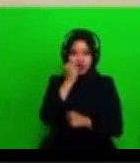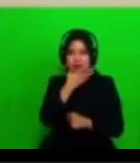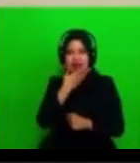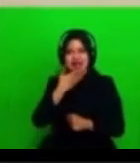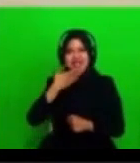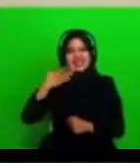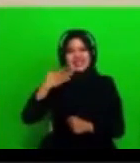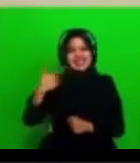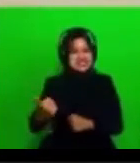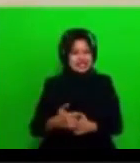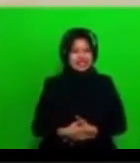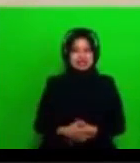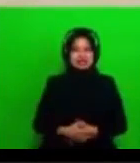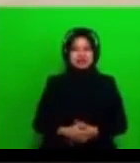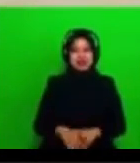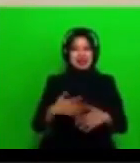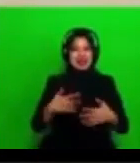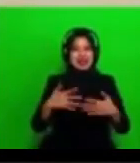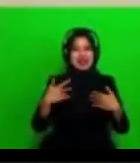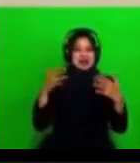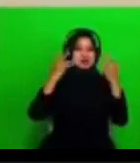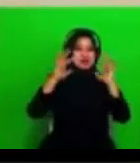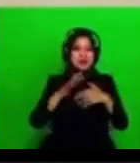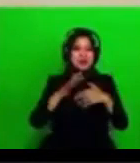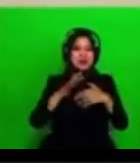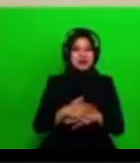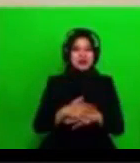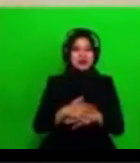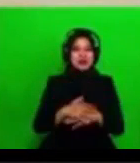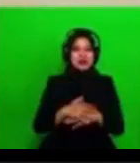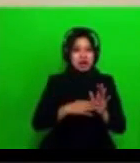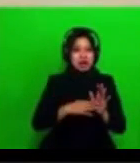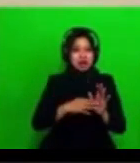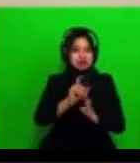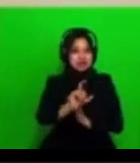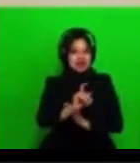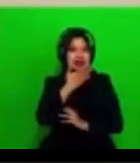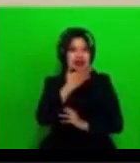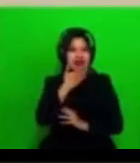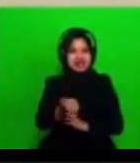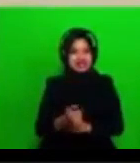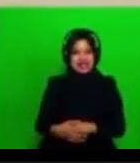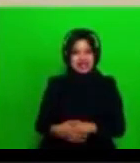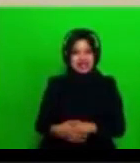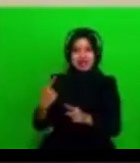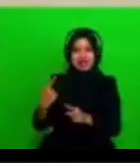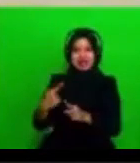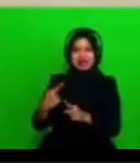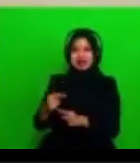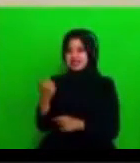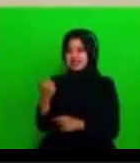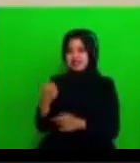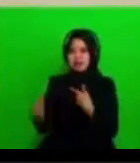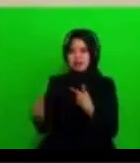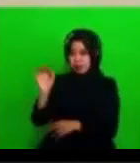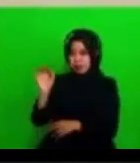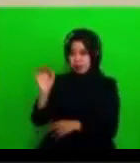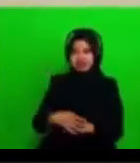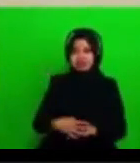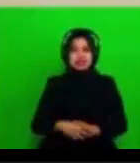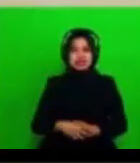bergabung wahai ibu-ibu yang manis. Tanya nih, ada juga MC-nya manis-manis. Aduh, nama. Saya manis juga enggak apa-apa